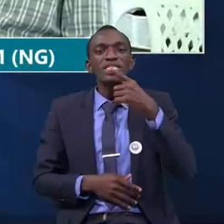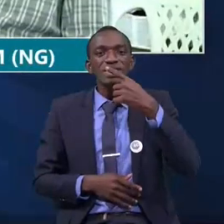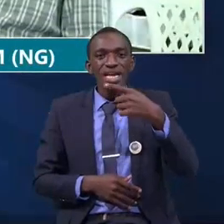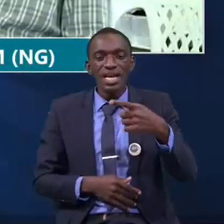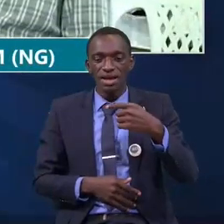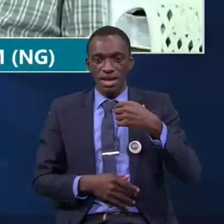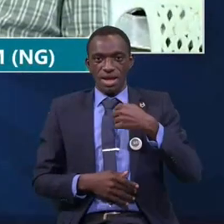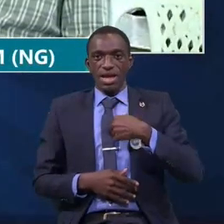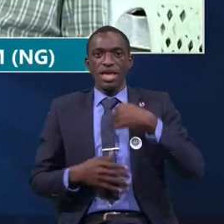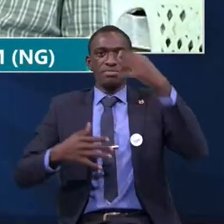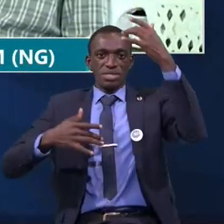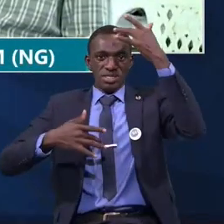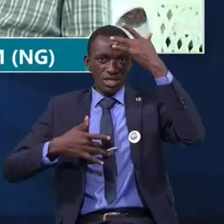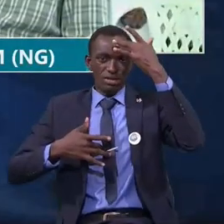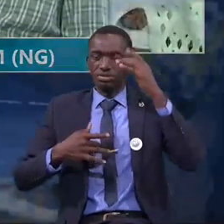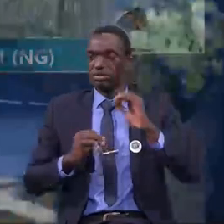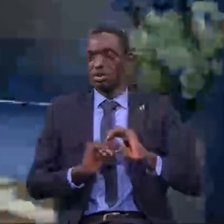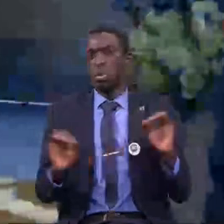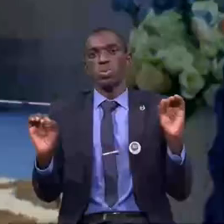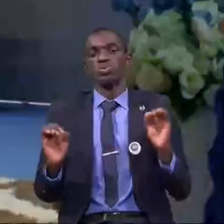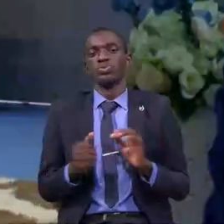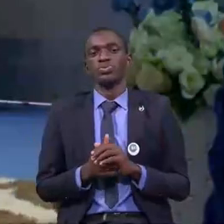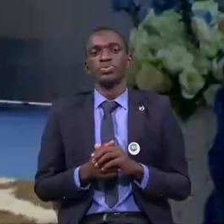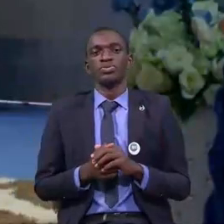Aucun habitant ne dit « Je suis malade ».